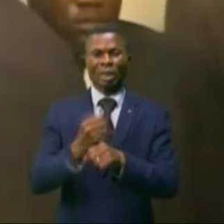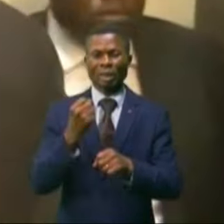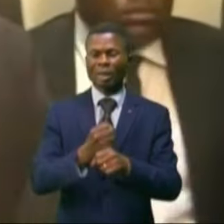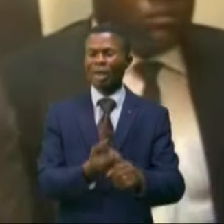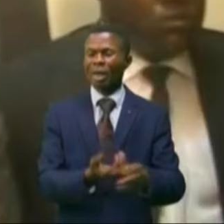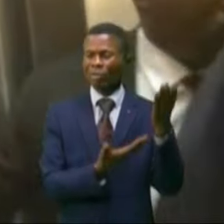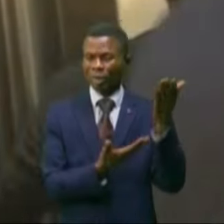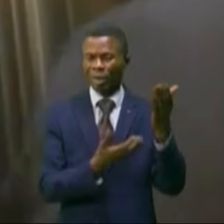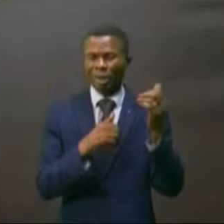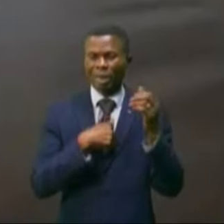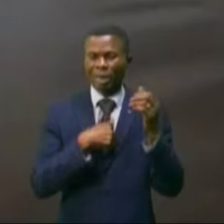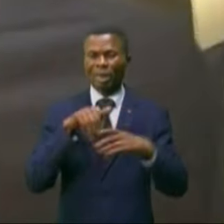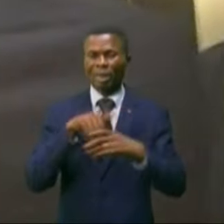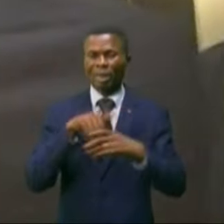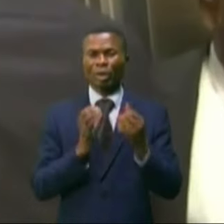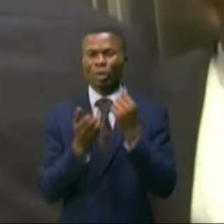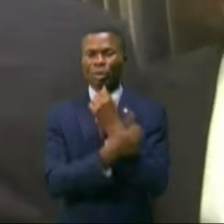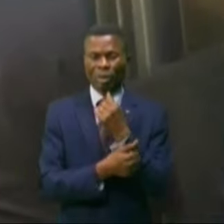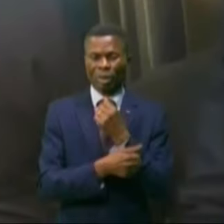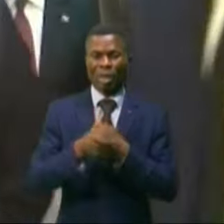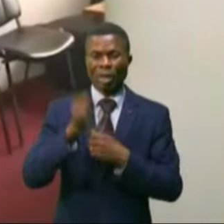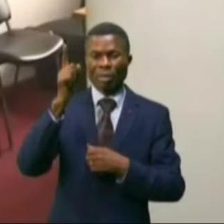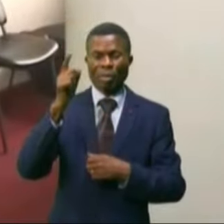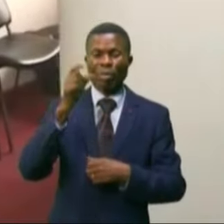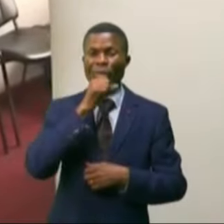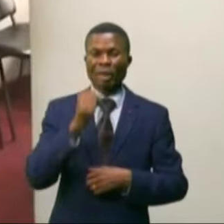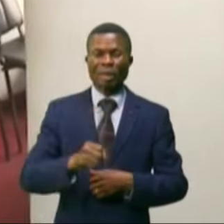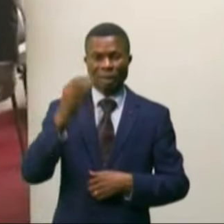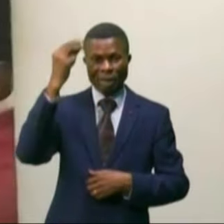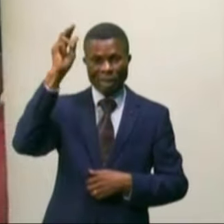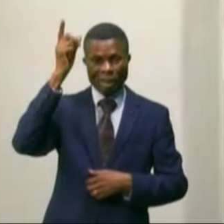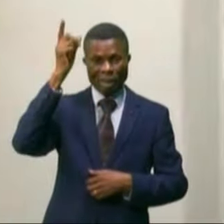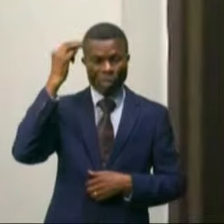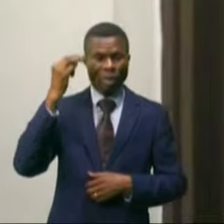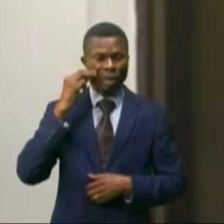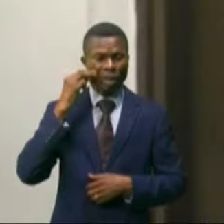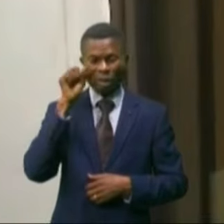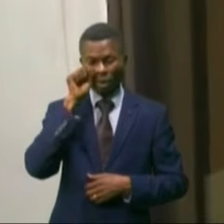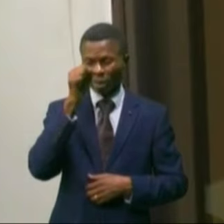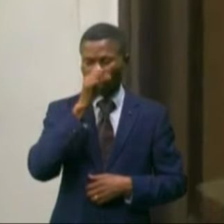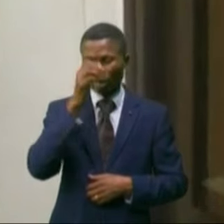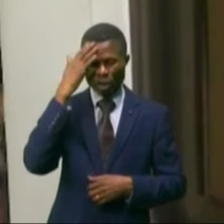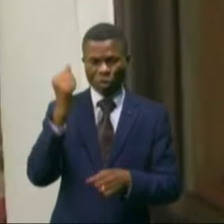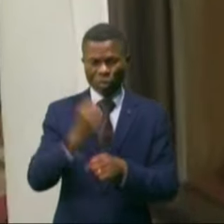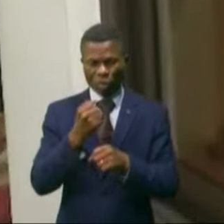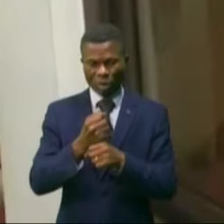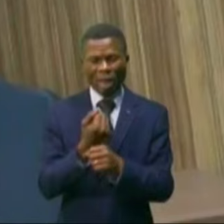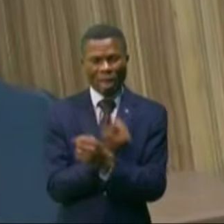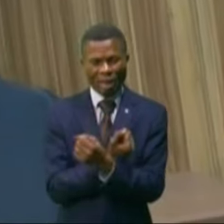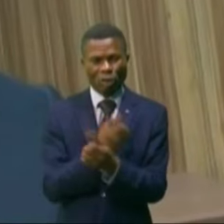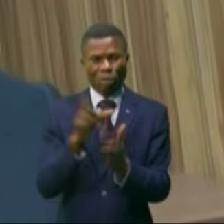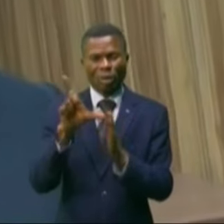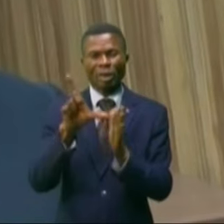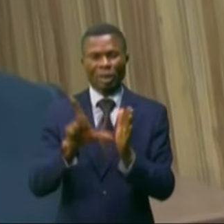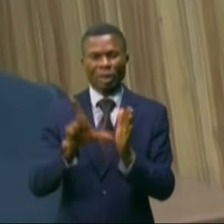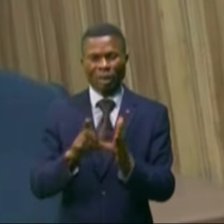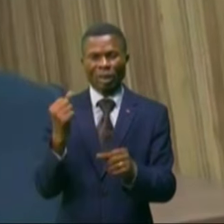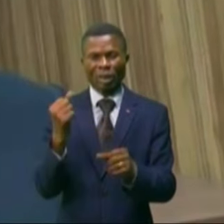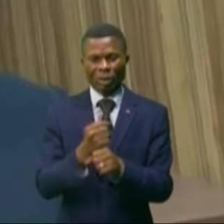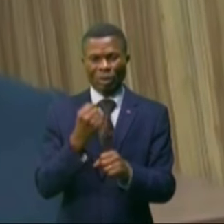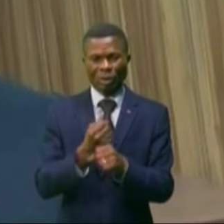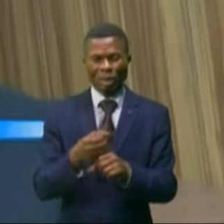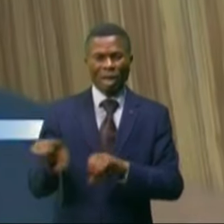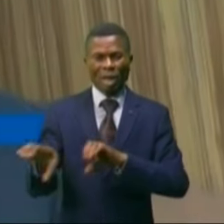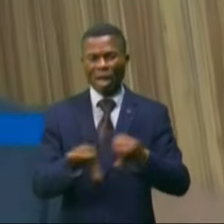importantes au pays. Samalukonde reconnaît cet exercice constitutionnel. C'est un exercice que nous